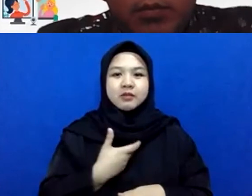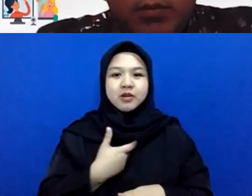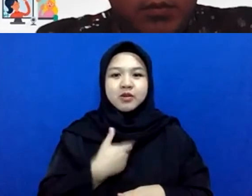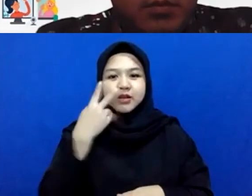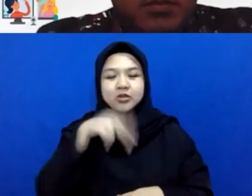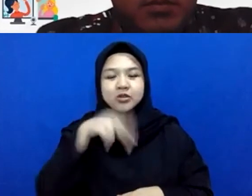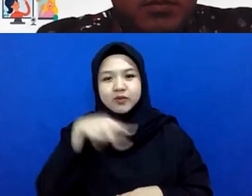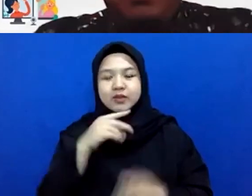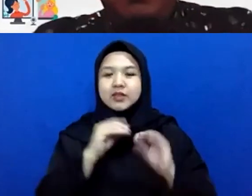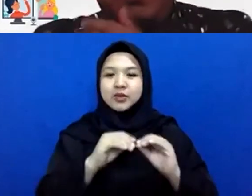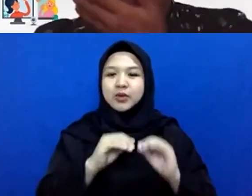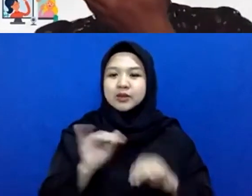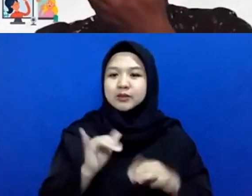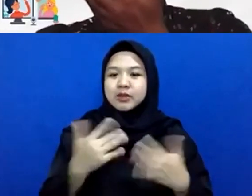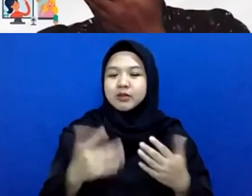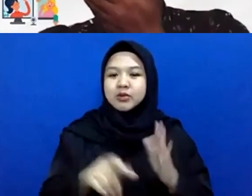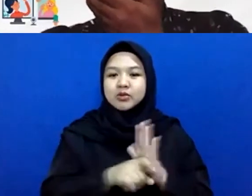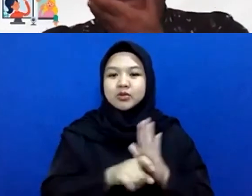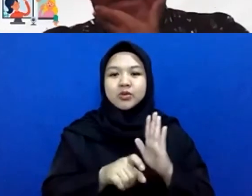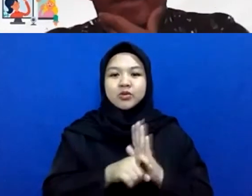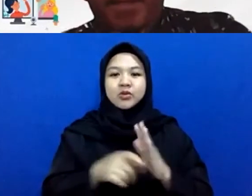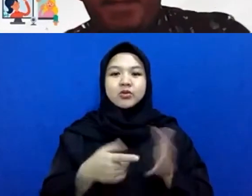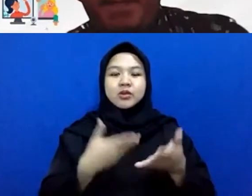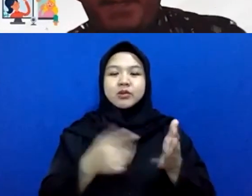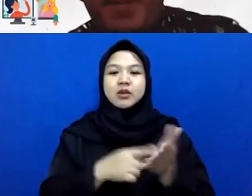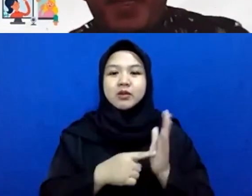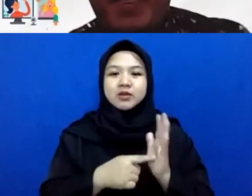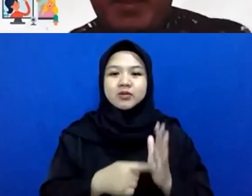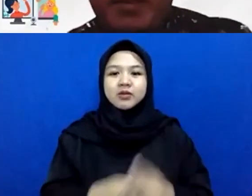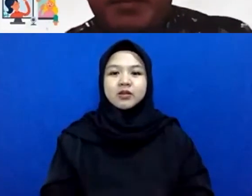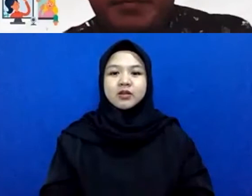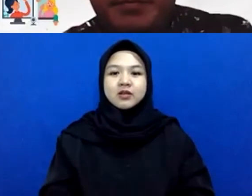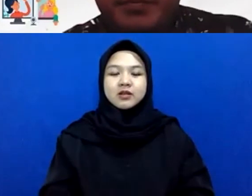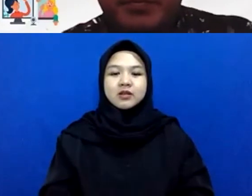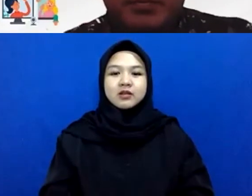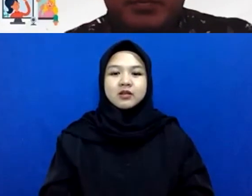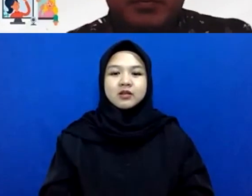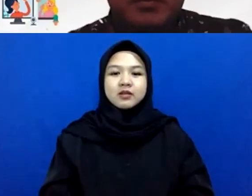yang edukasi ini. Seperti apa contohnya yang diberikan kepada mahasiswa? Baik.